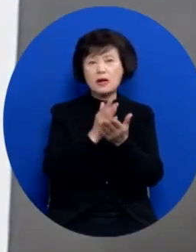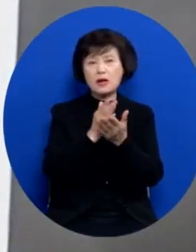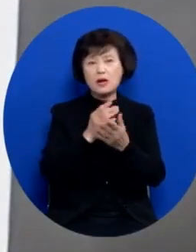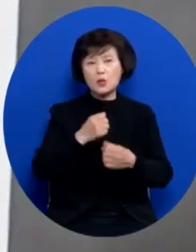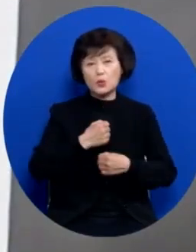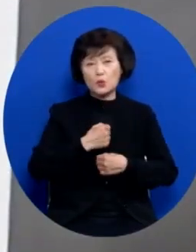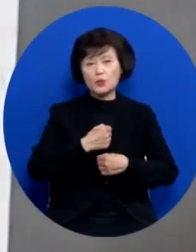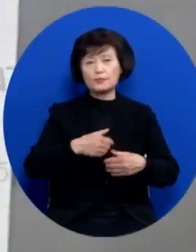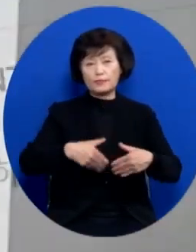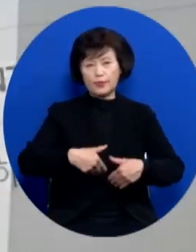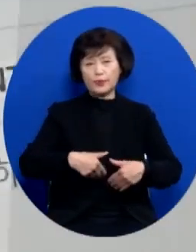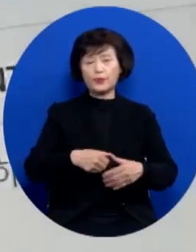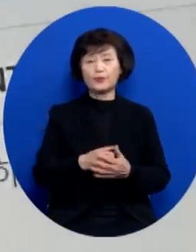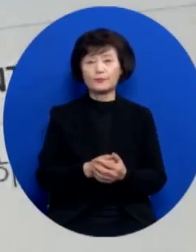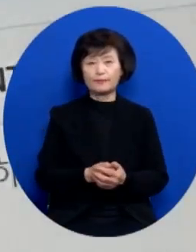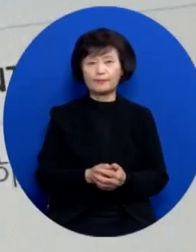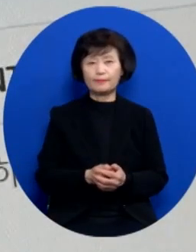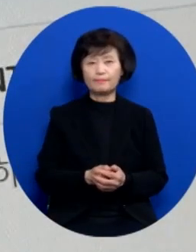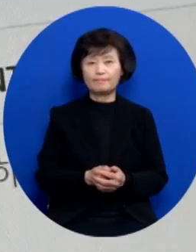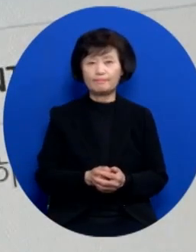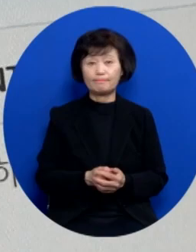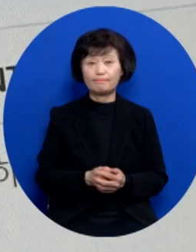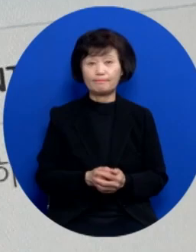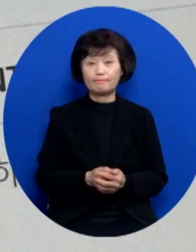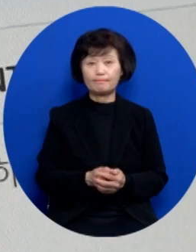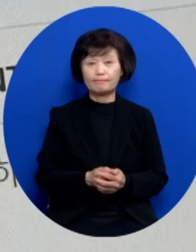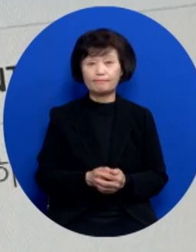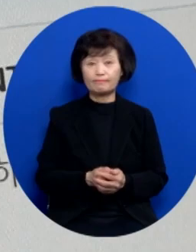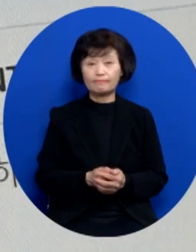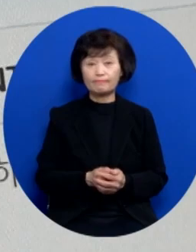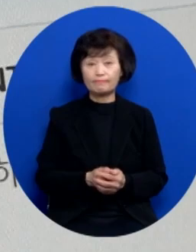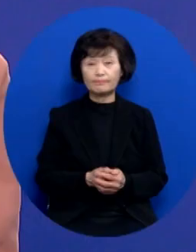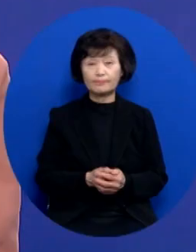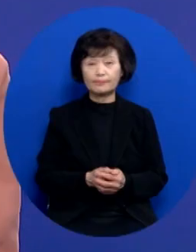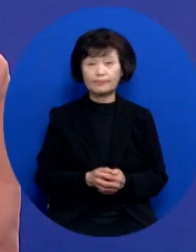보입니다. CTS 뉴스 이가영입니다.